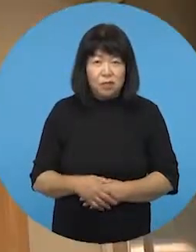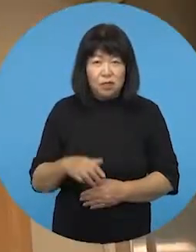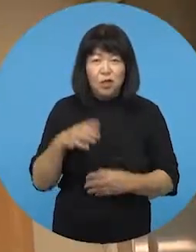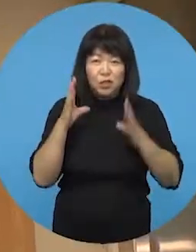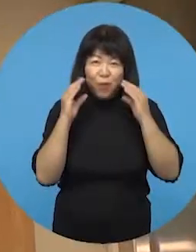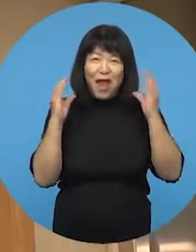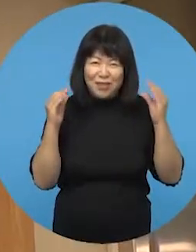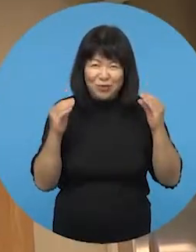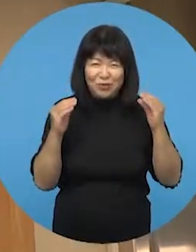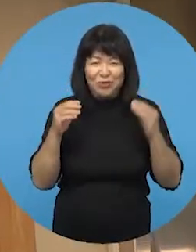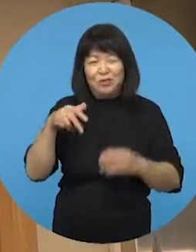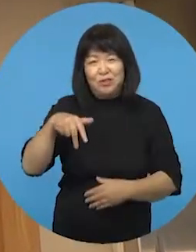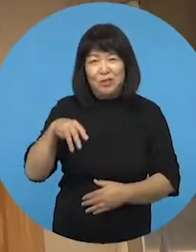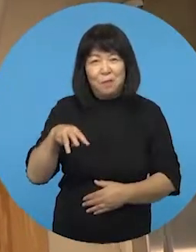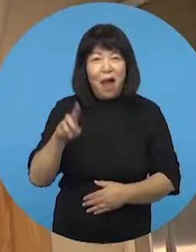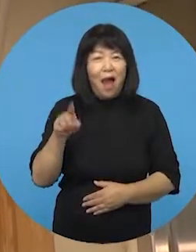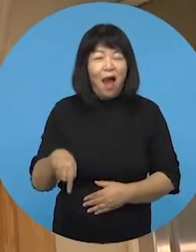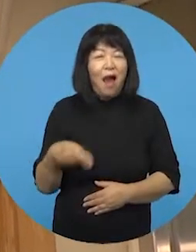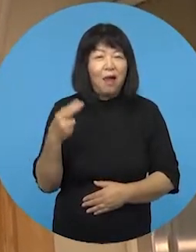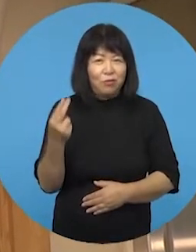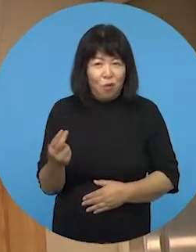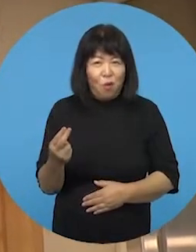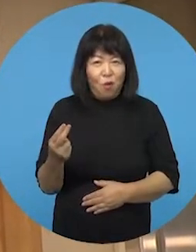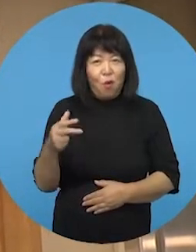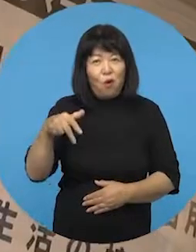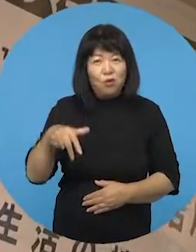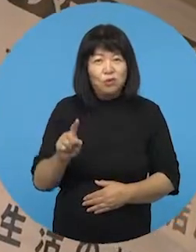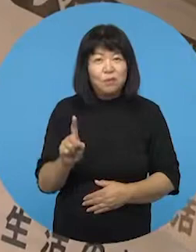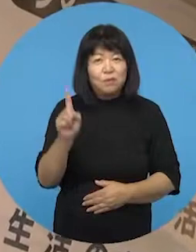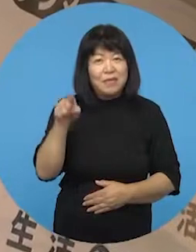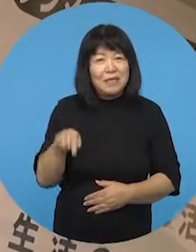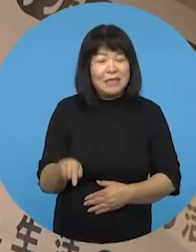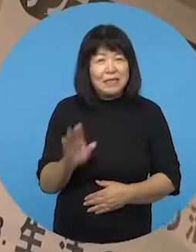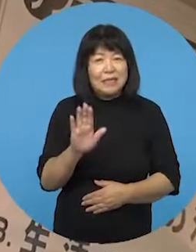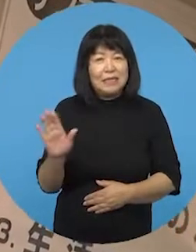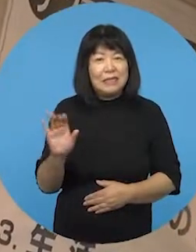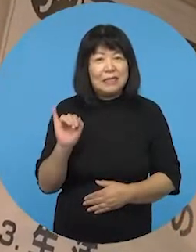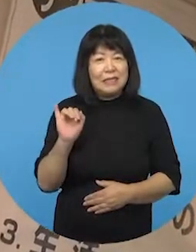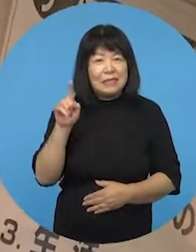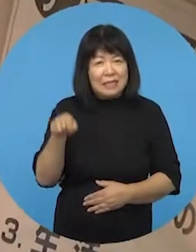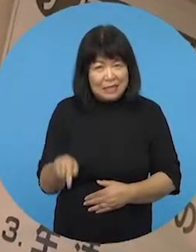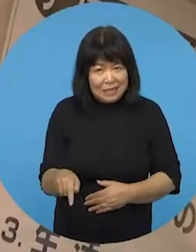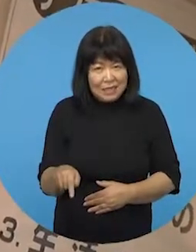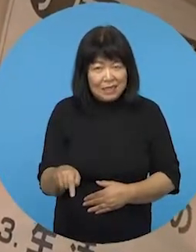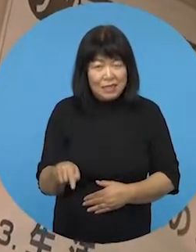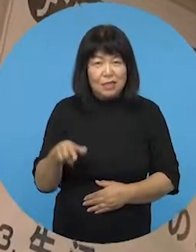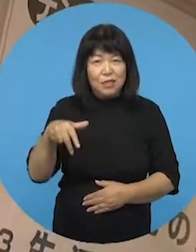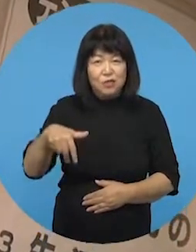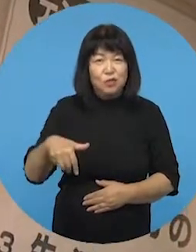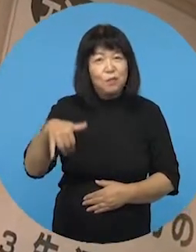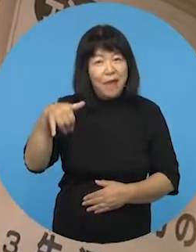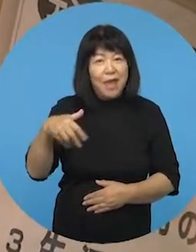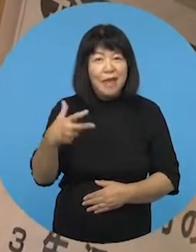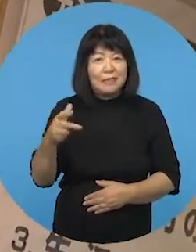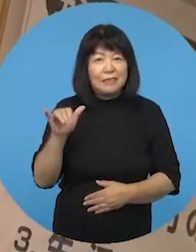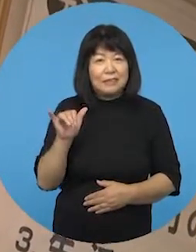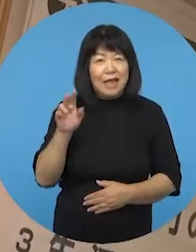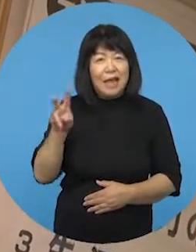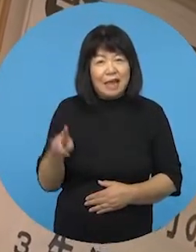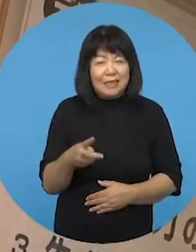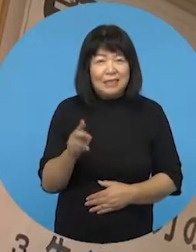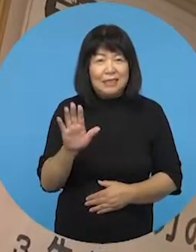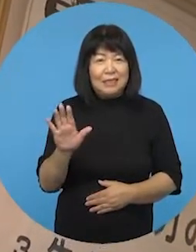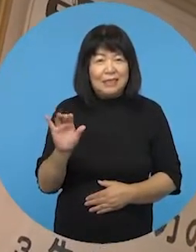うん、 スマート、 スマート、 スピーディー、 スピーディー、スペシャリティーと、 なんて